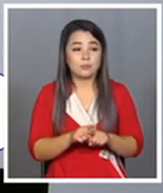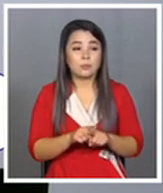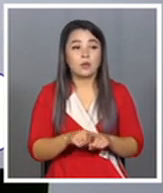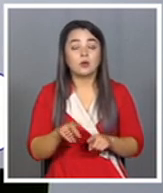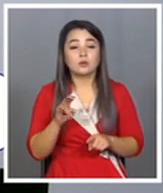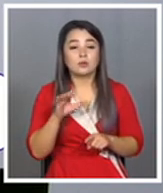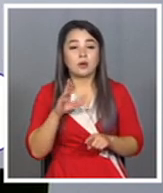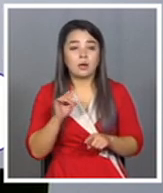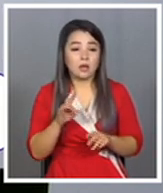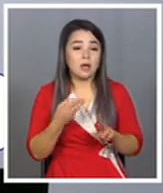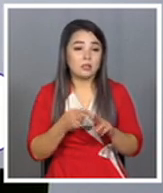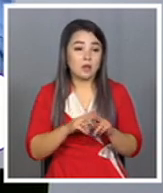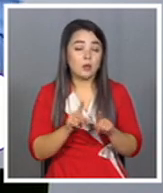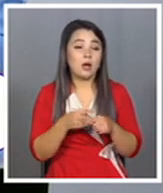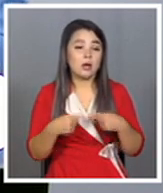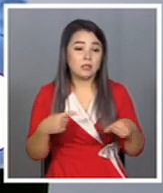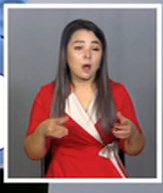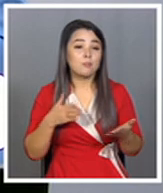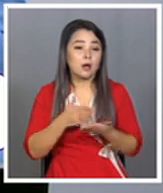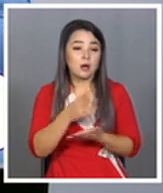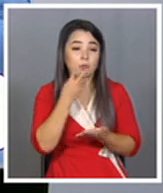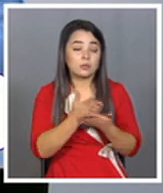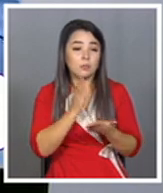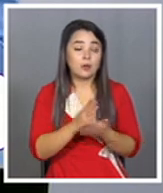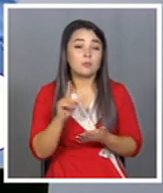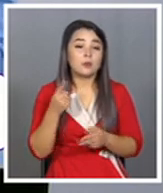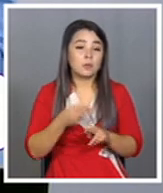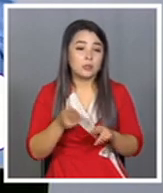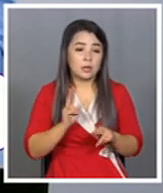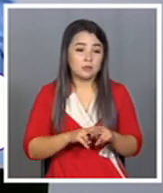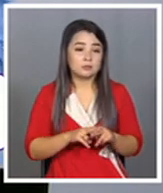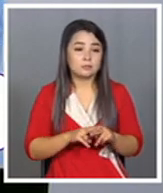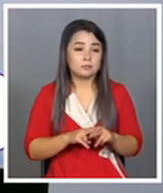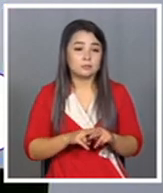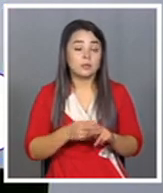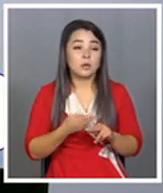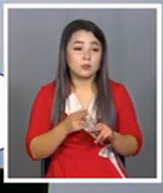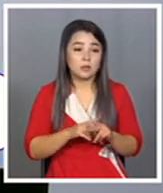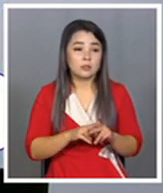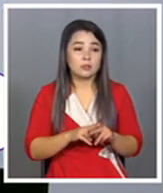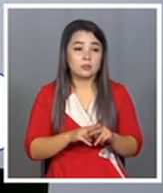нұсқарлар. Нұсқарлар әртүрлі бағытқа қарап тұр. Неге олай? Ендеше,